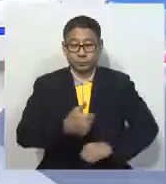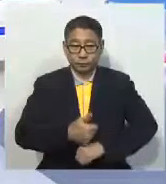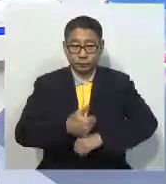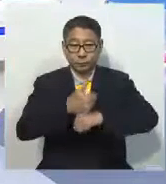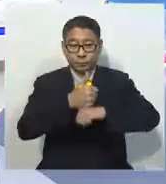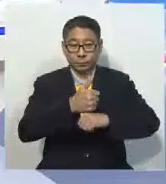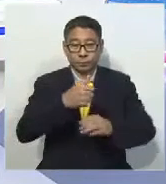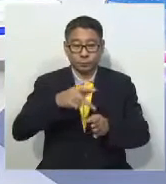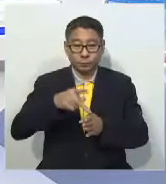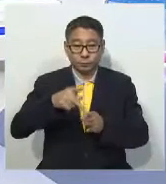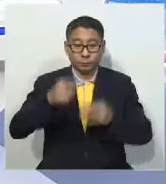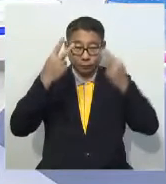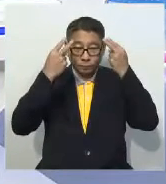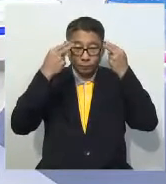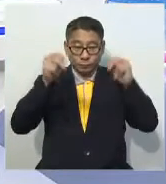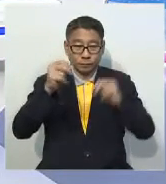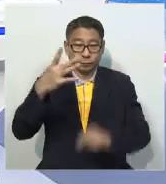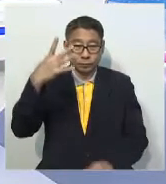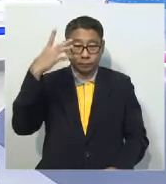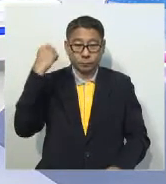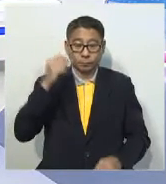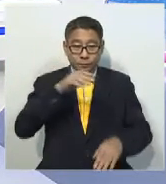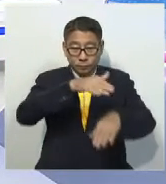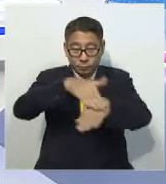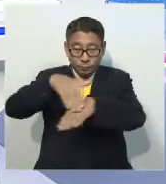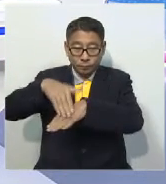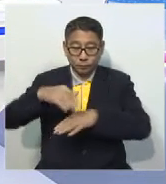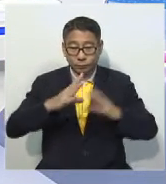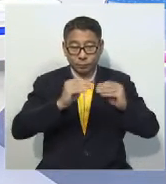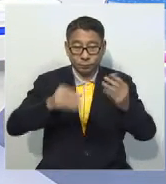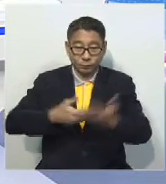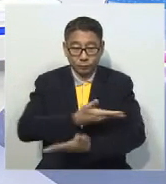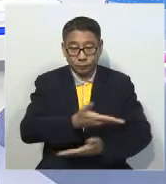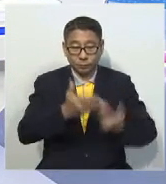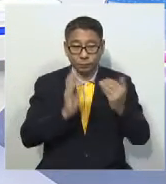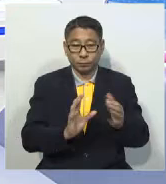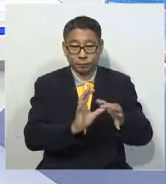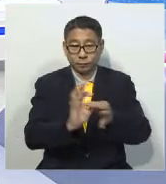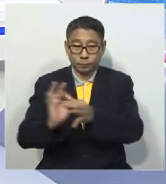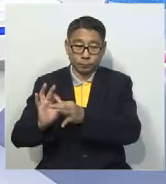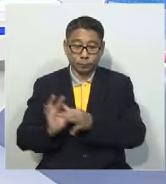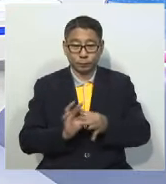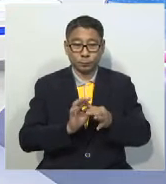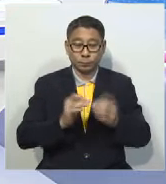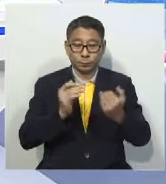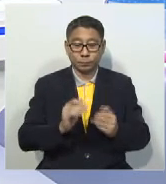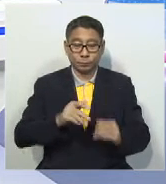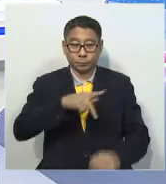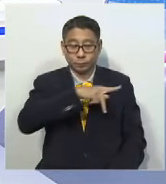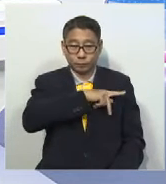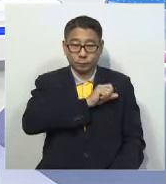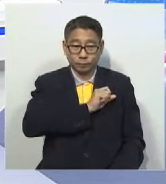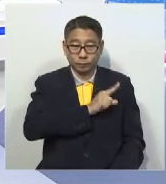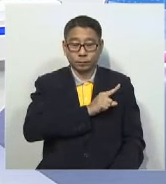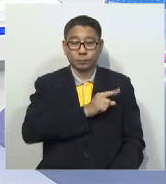ด้านรัฐมนตรีประจำสำนักนายกรัฐมนตรีเมื่อวานนี้ได้เรียกประชุมด่วนเจ้าหน้าที่ผู้ที่เกี่ยวข้องรวมทั้งสำนักงานพระพุทธศาส